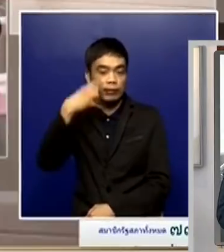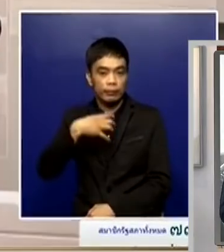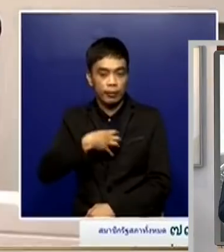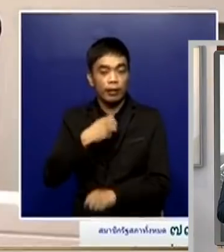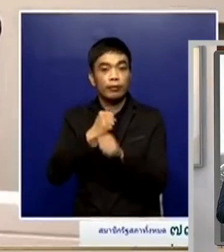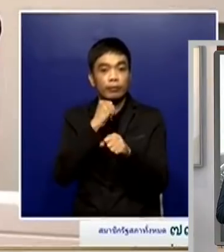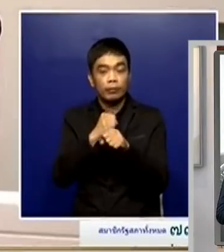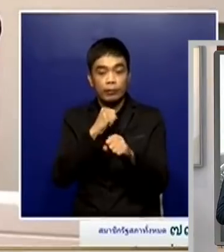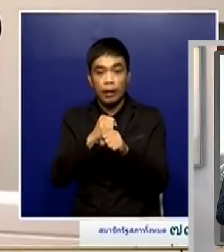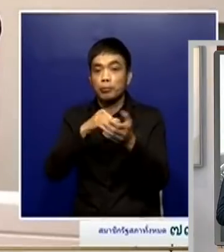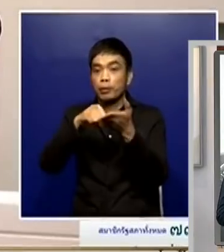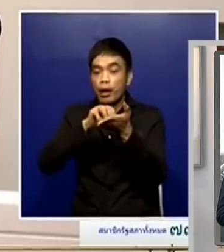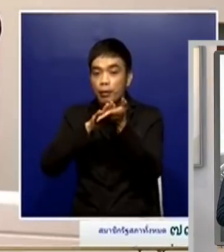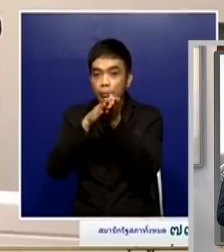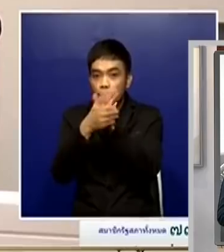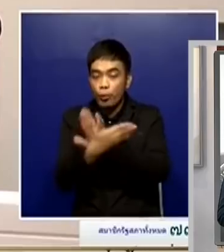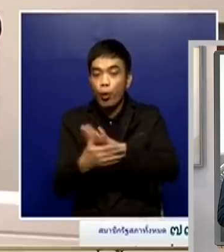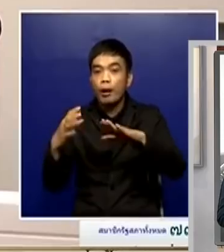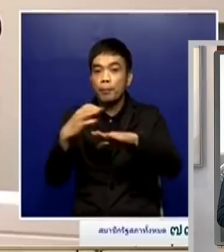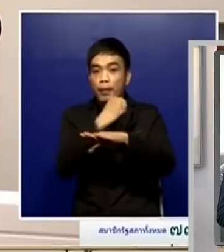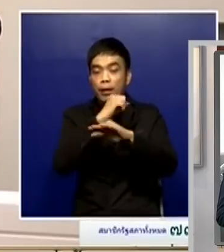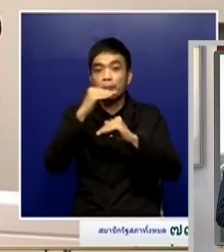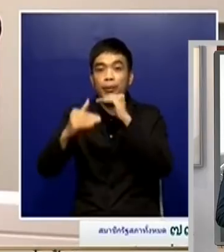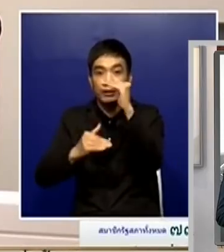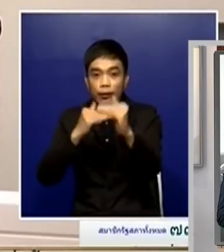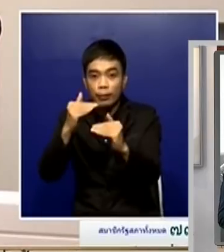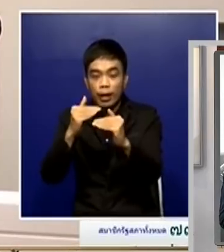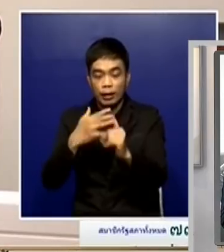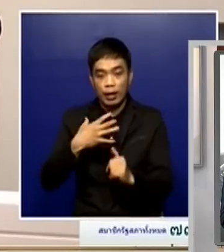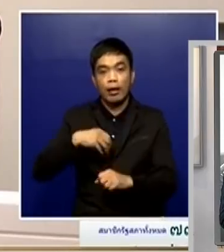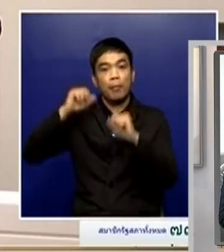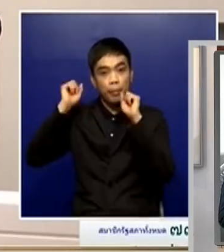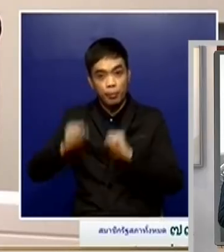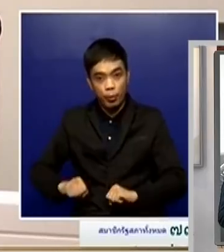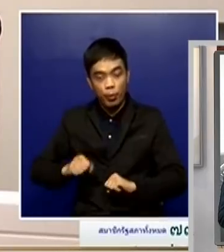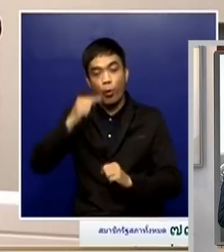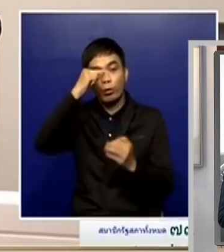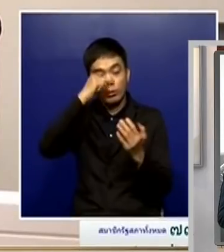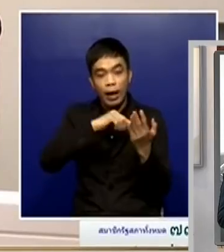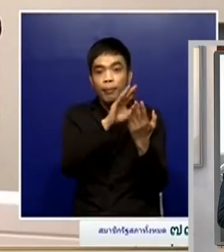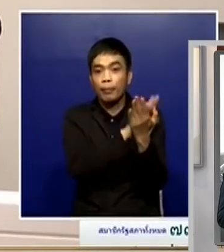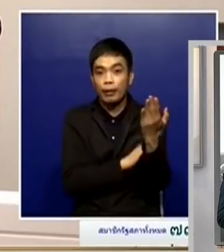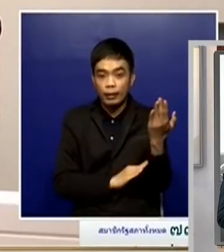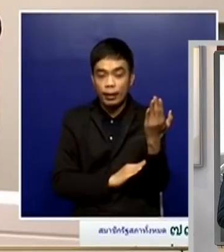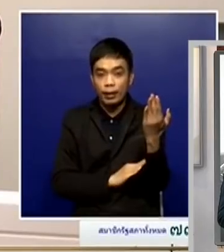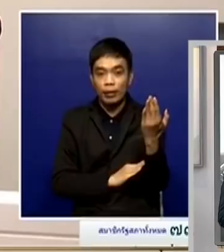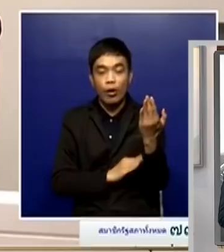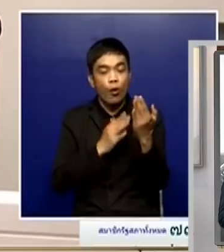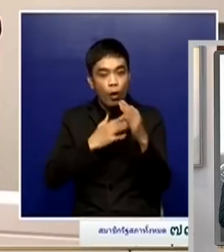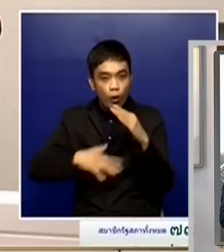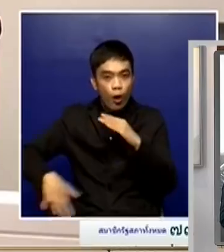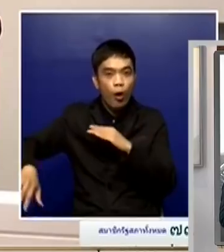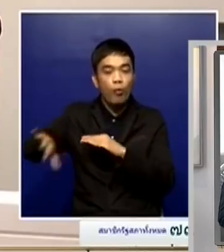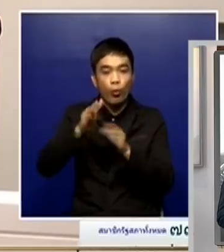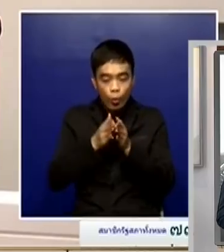ประชามติเรื่องนี้กลายเป็นเรื่องใหญ่ขั้นตอนหลังจากนี้ก็คือรอกฤษฎีกาพิจารณาแล้วwithเขาจะไปหารือกันวันที่